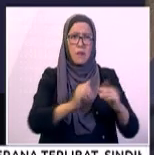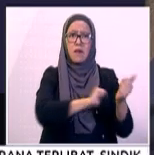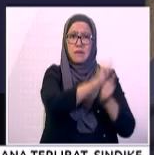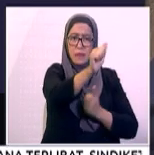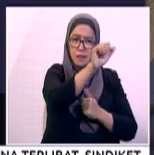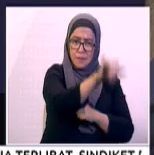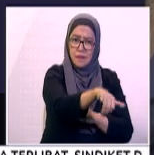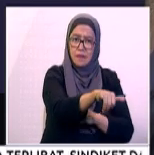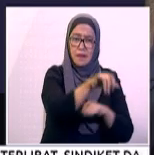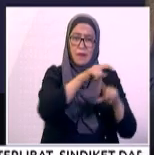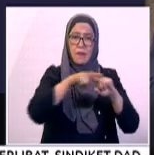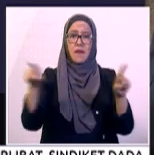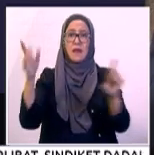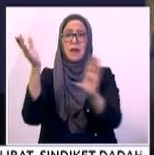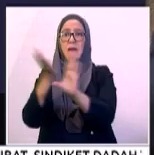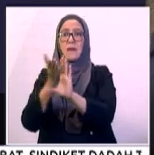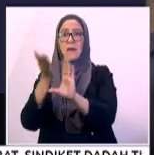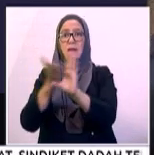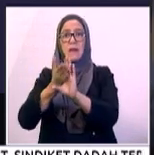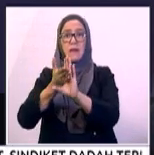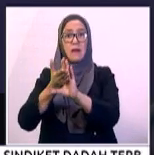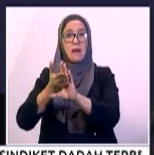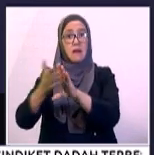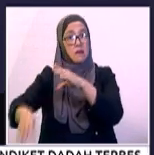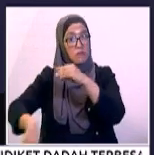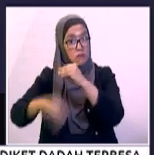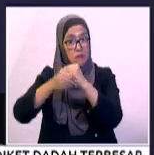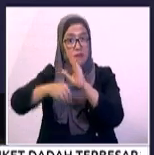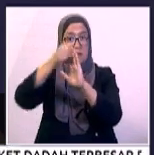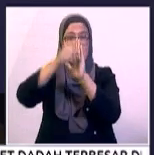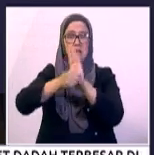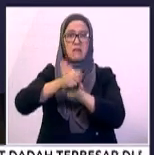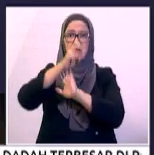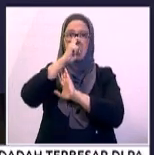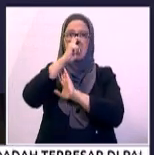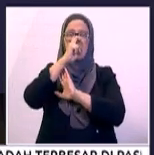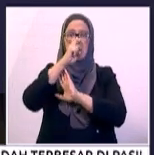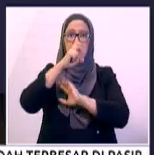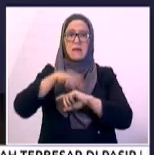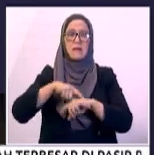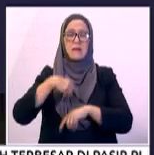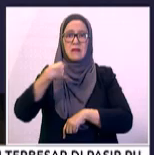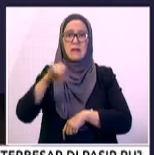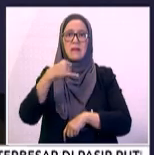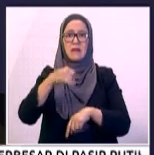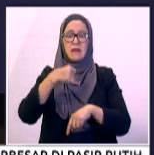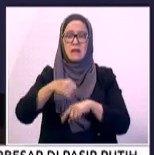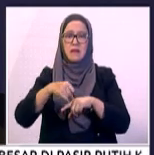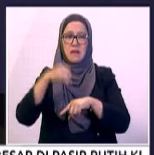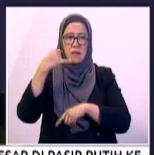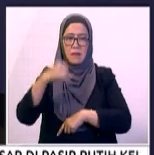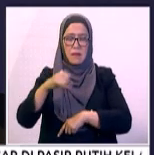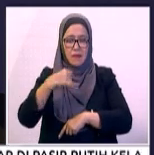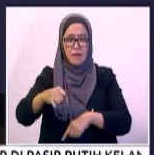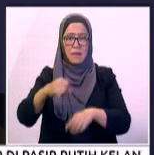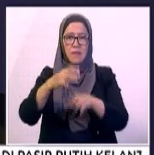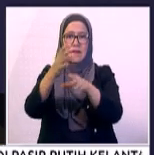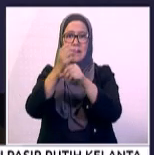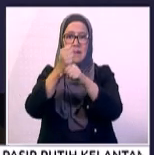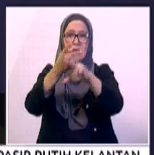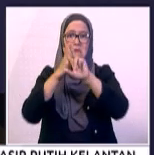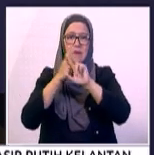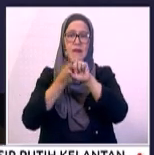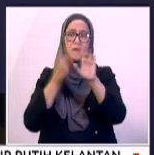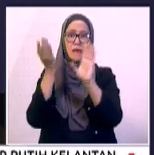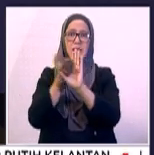hanya bank telah menetapkan syarat yang sangat ketat. Jadi mereka tak dapat pembiayaan daripada bank yang yang sedia ada